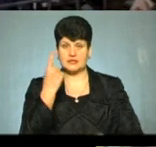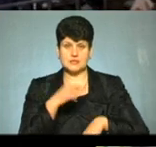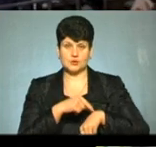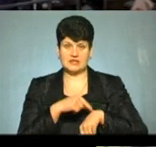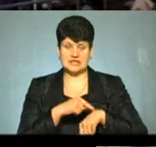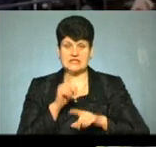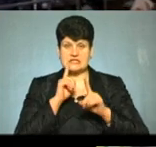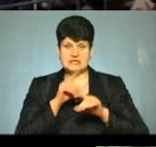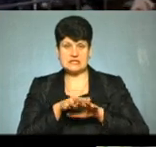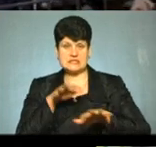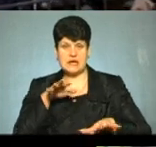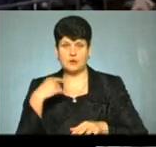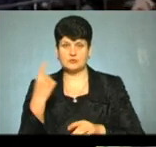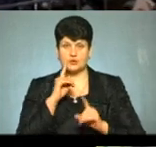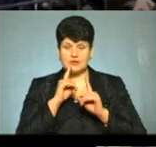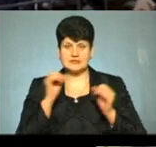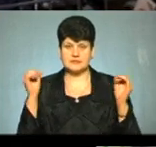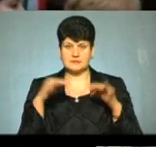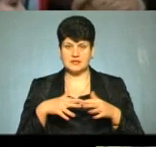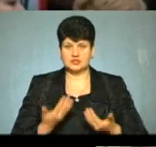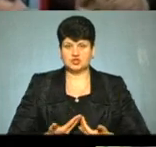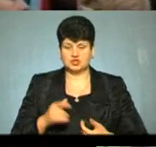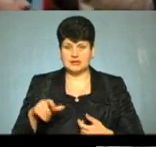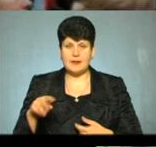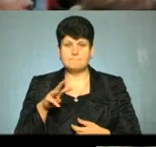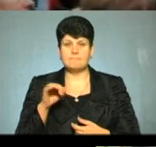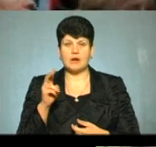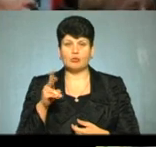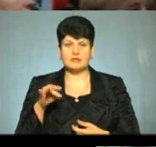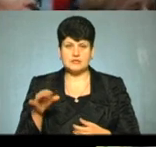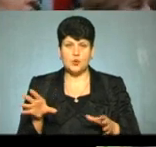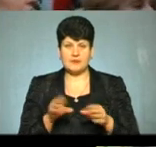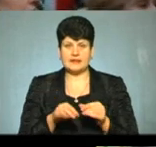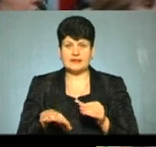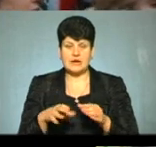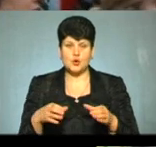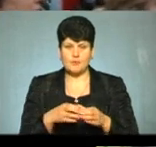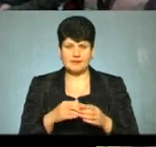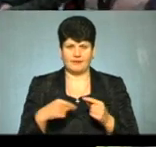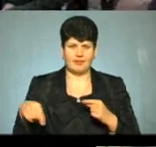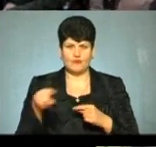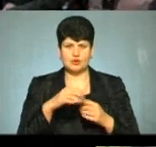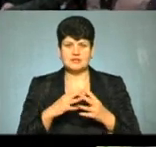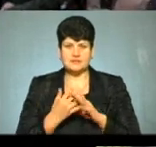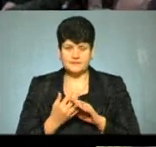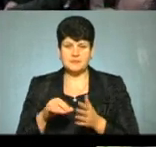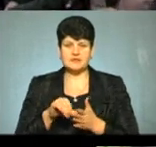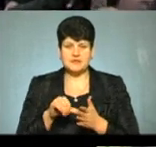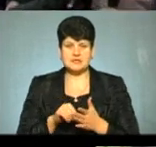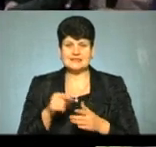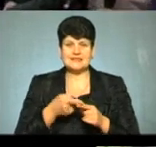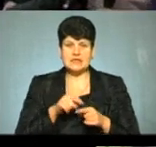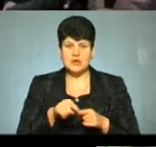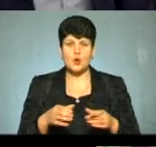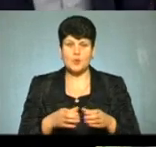В 11-й годині в сесійній залі облради зібралися жителі Миколинецької об'єднаної територіальної громади та навколишніх сіл. За словами представниці цієї